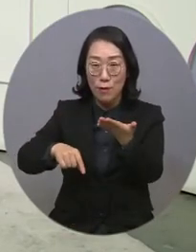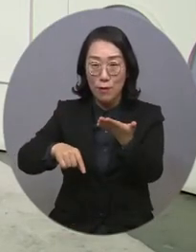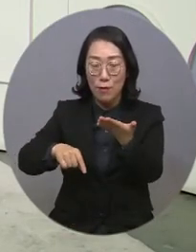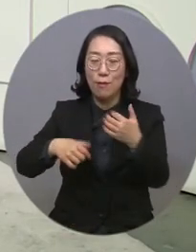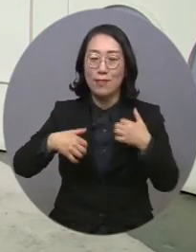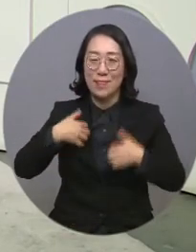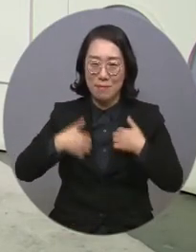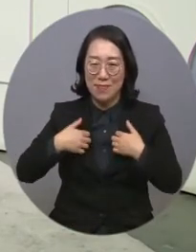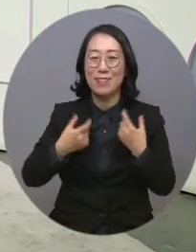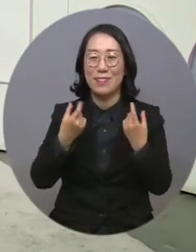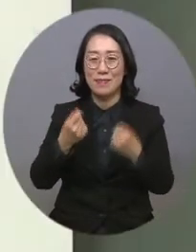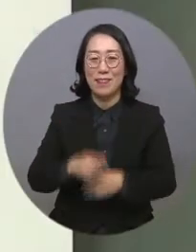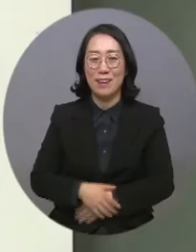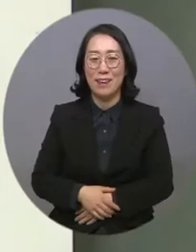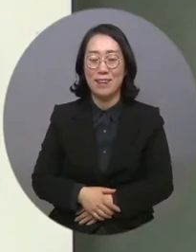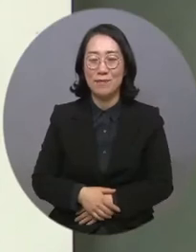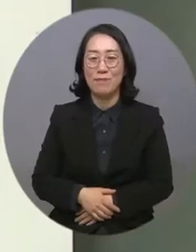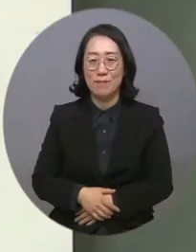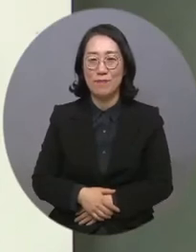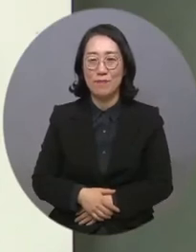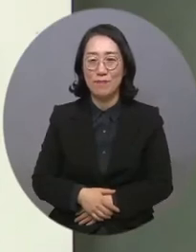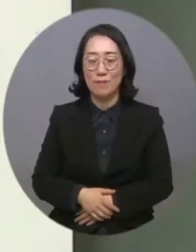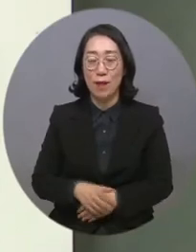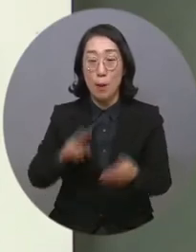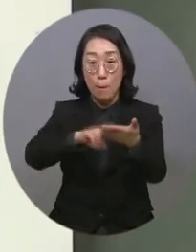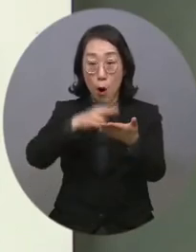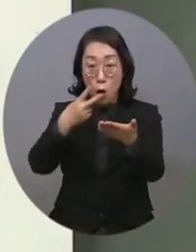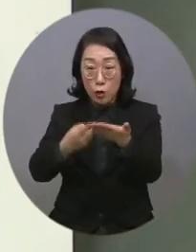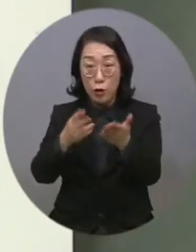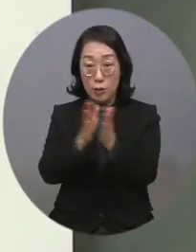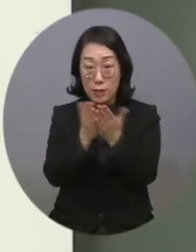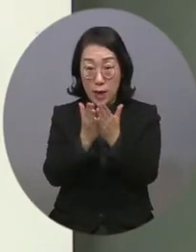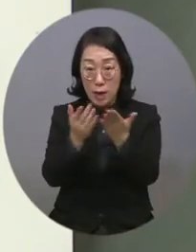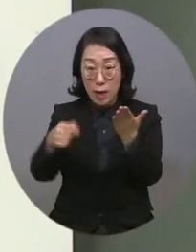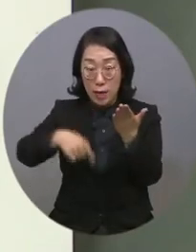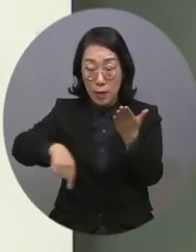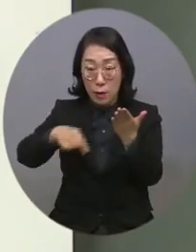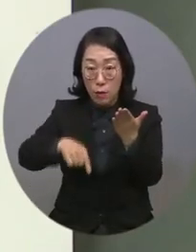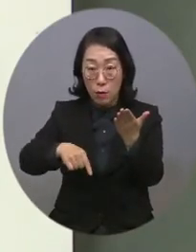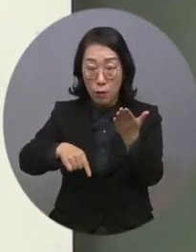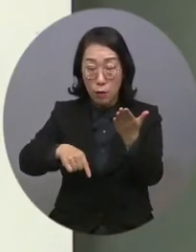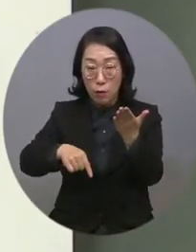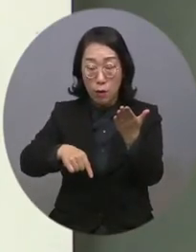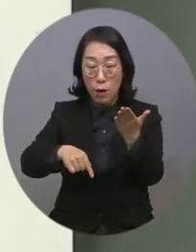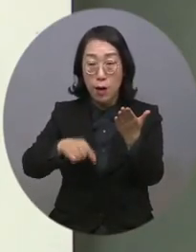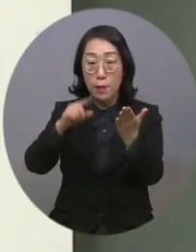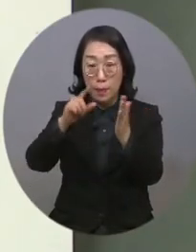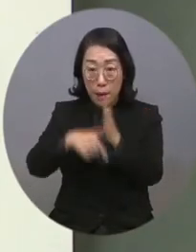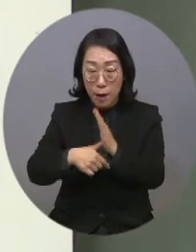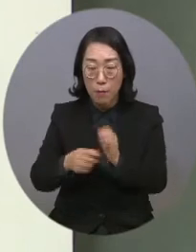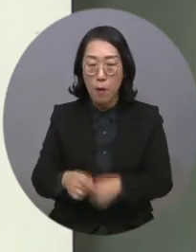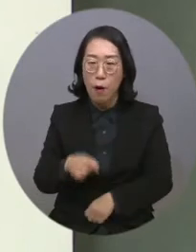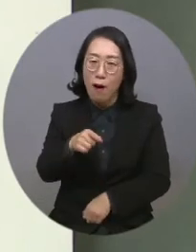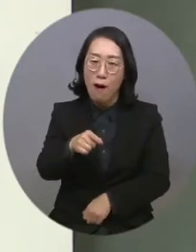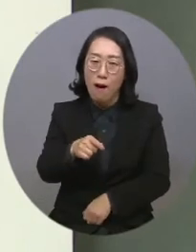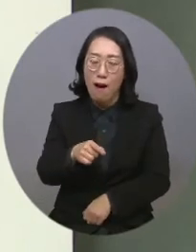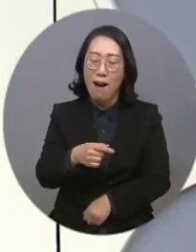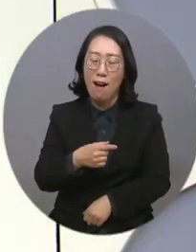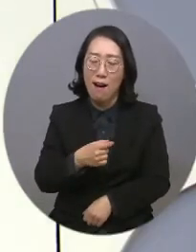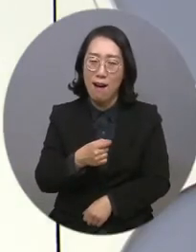책이었습니다. 아, 그렇습니까? 예. 되게 이제 그 번역 서적을 이렇게 내다 보면은 뭐 애정이 안 가는